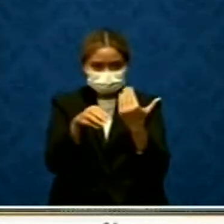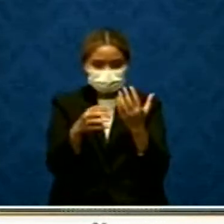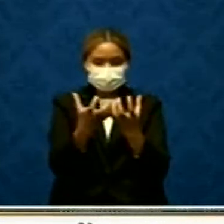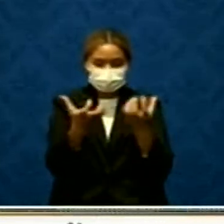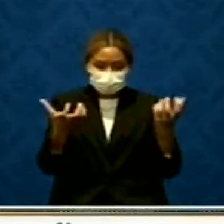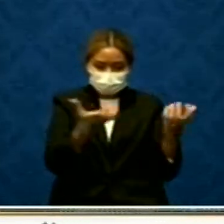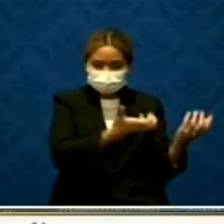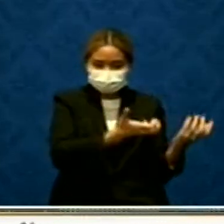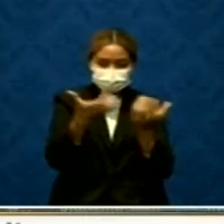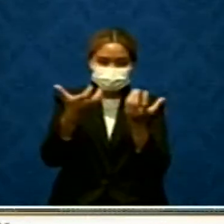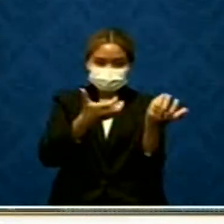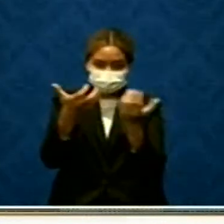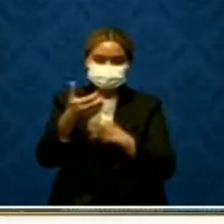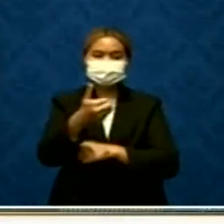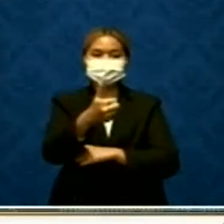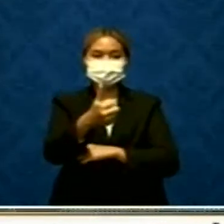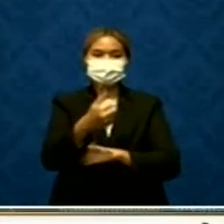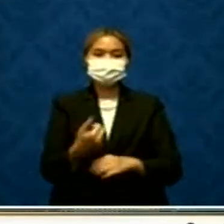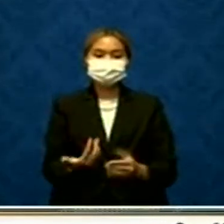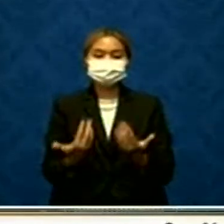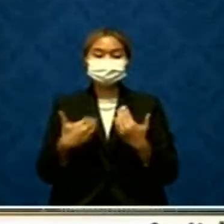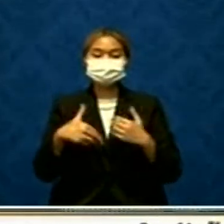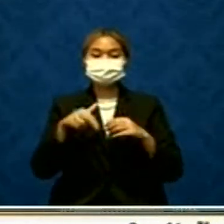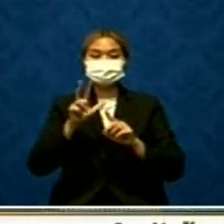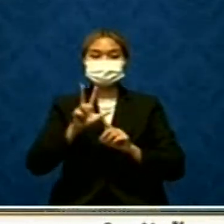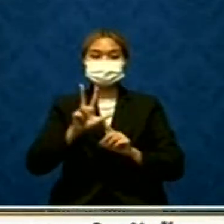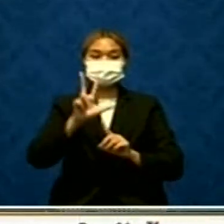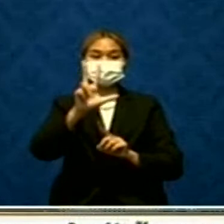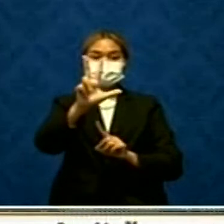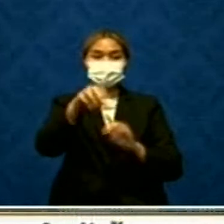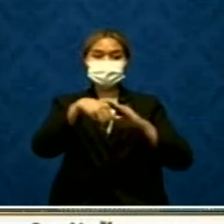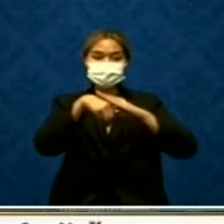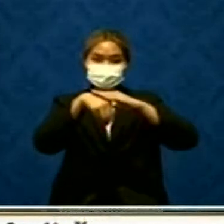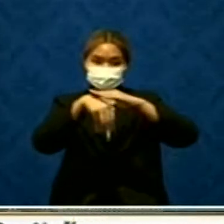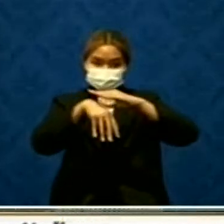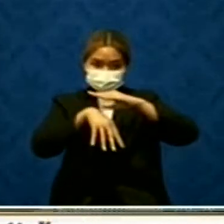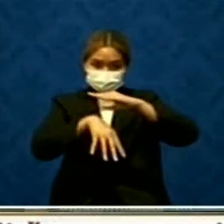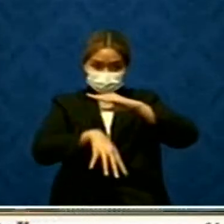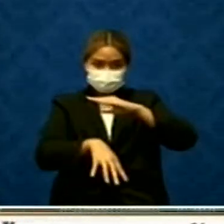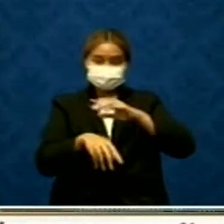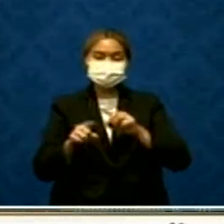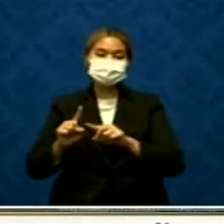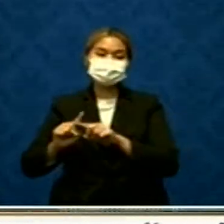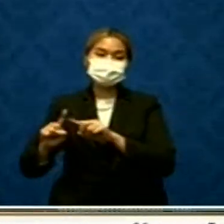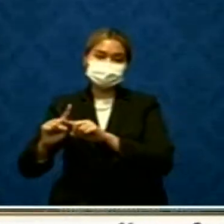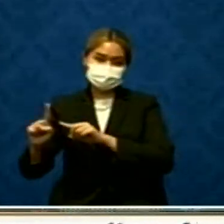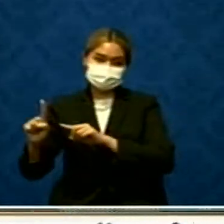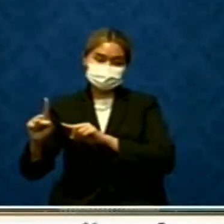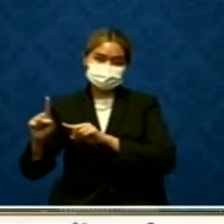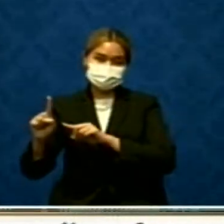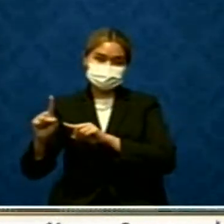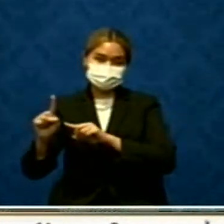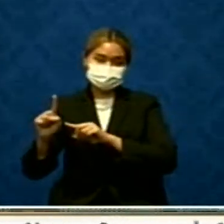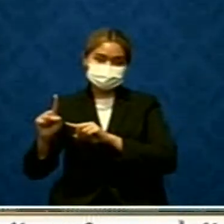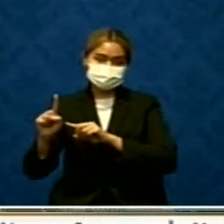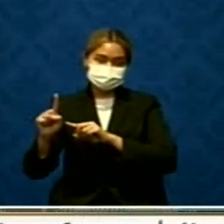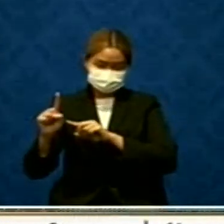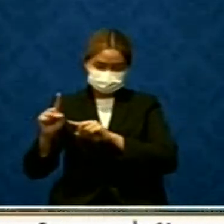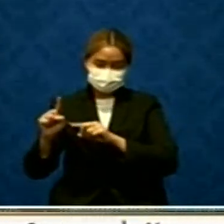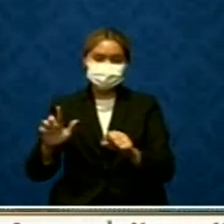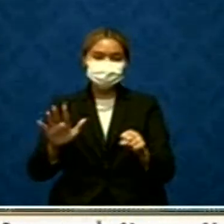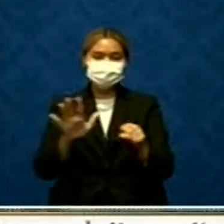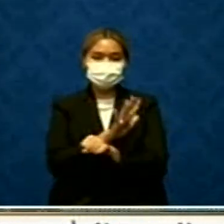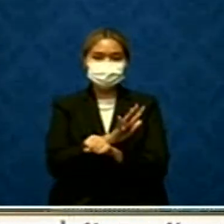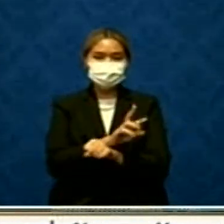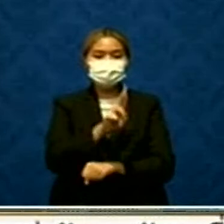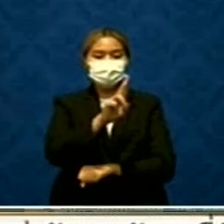ง3นะครับก็จะได้เป็นการวางรากฐานโครงสร้างพื้นฐานที่ถูกต้องแก่ประเทศไทยอย่างเป็นระบบ